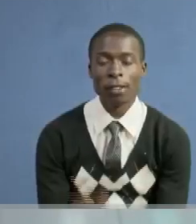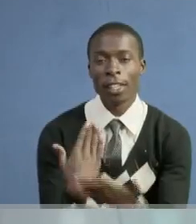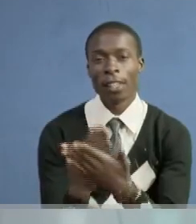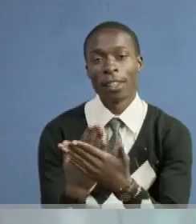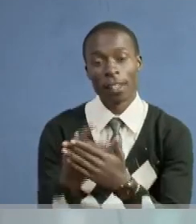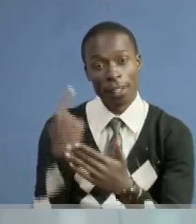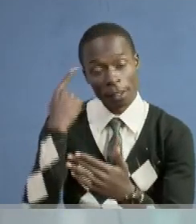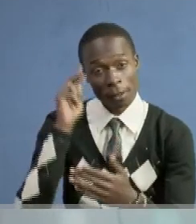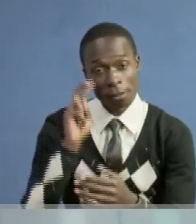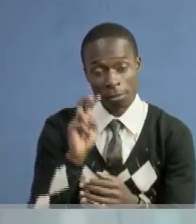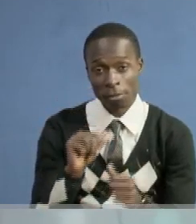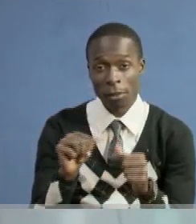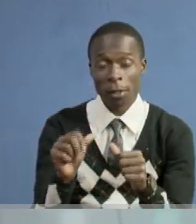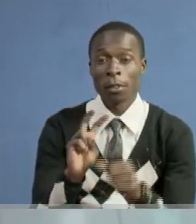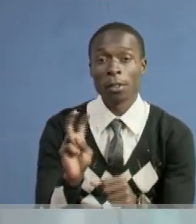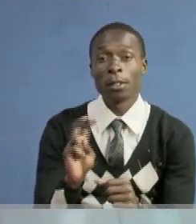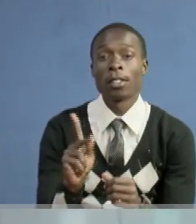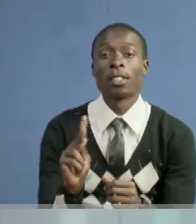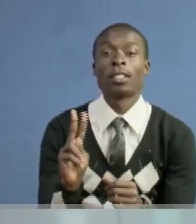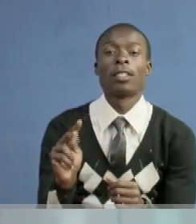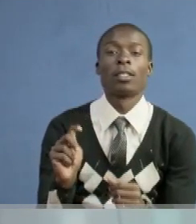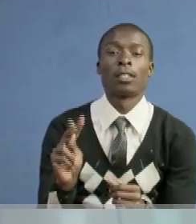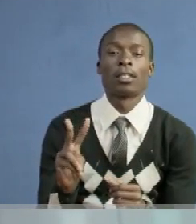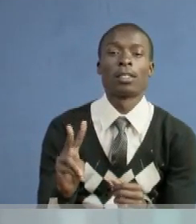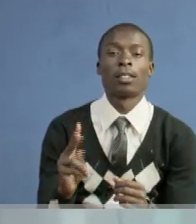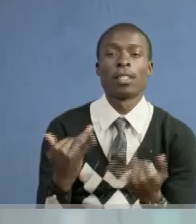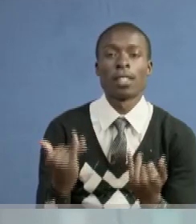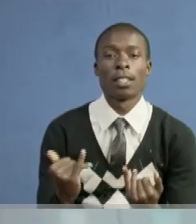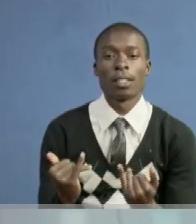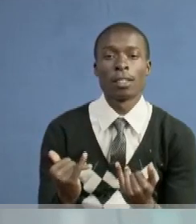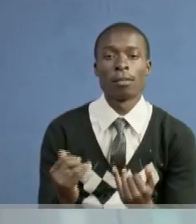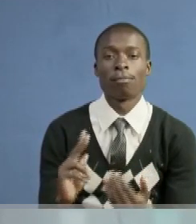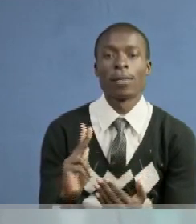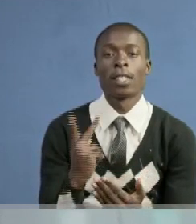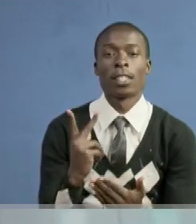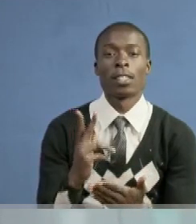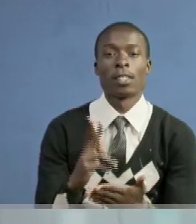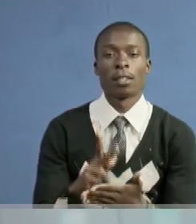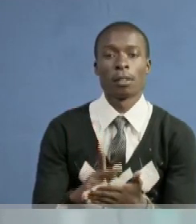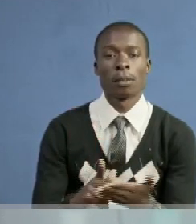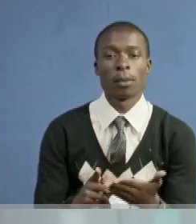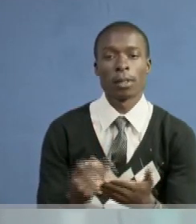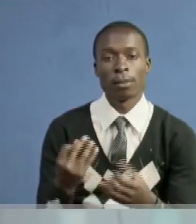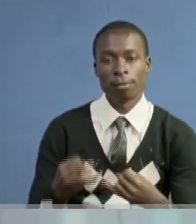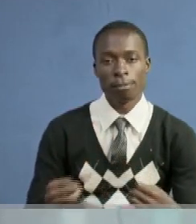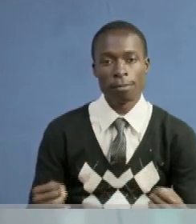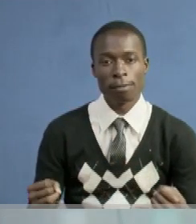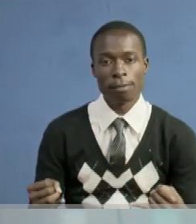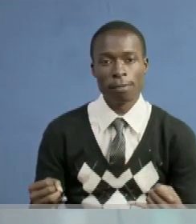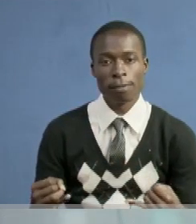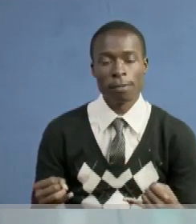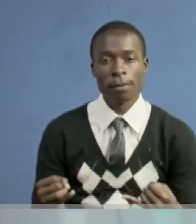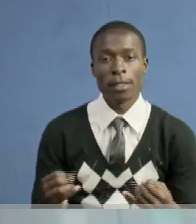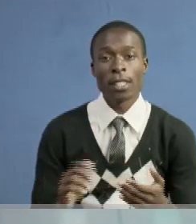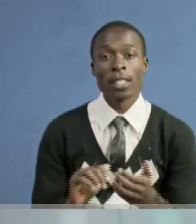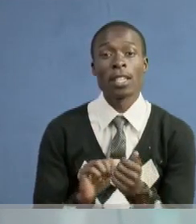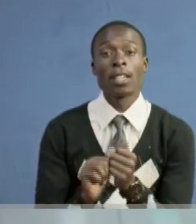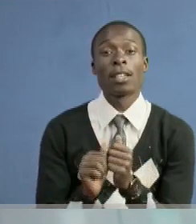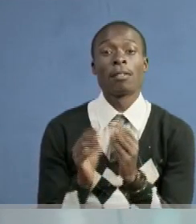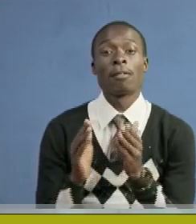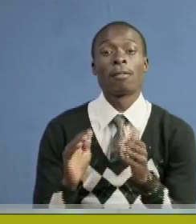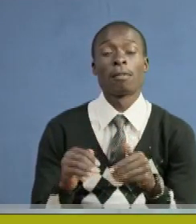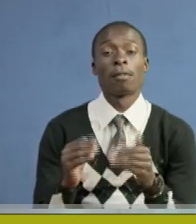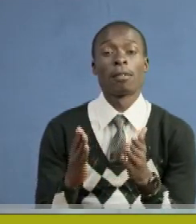Shukran sana kwa kuendelea kutazama KUTV. Sasa ni wakati wa sehemu ya pili ya mizizi ya habari. Wakulima wa mahindi